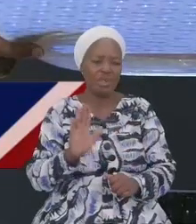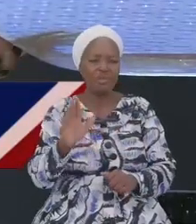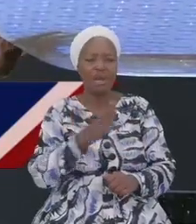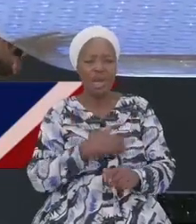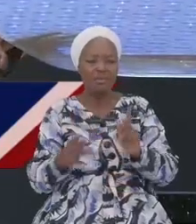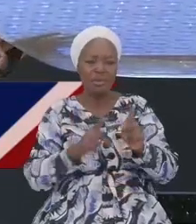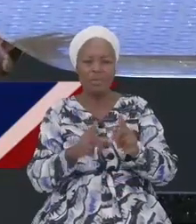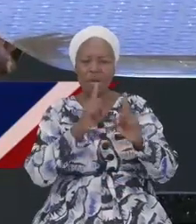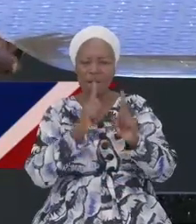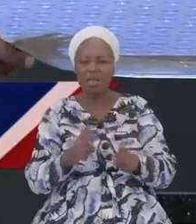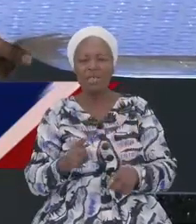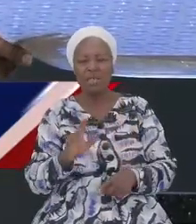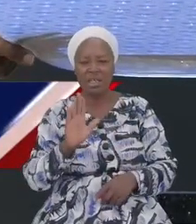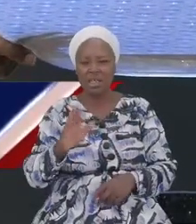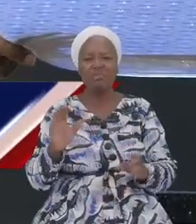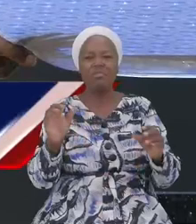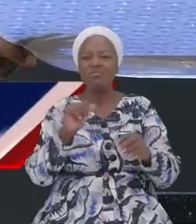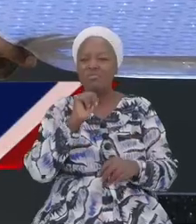ne lui répondit rien.